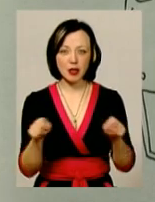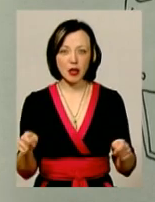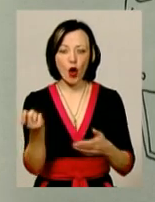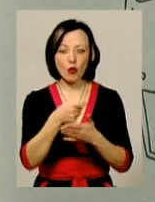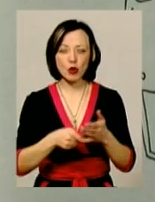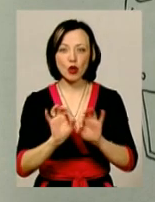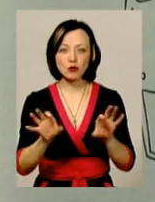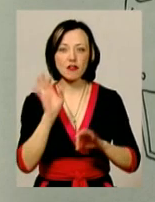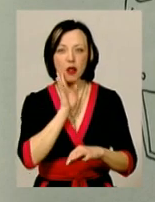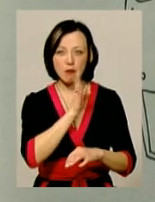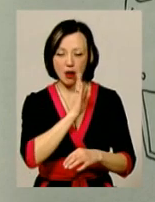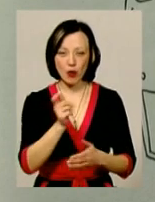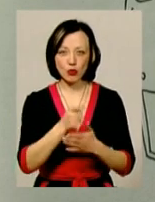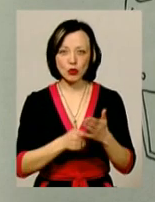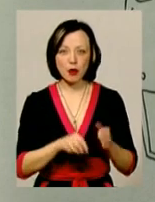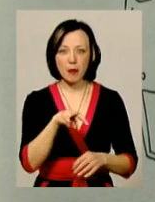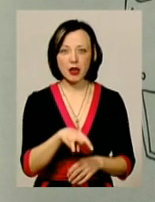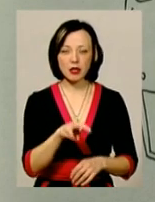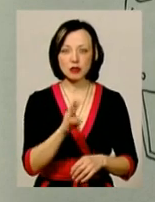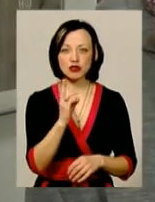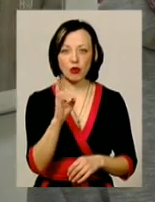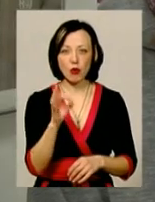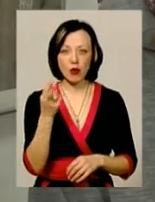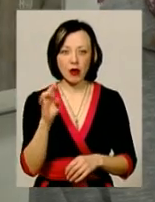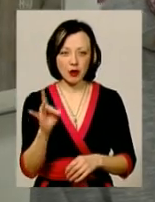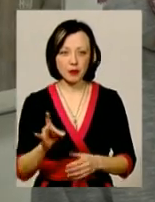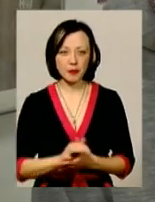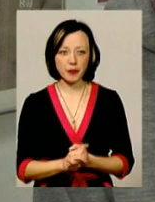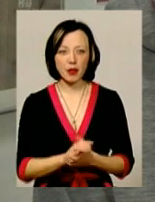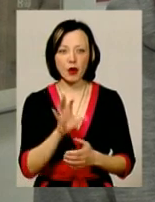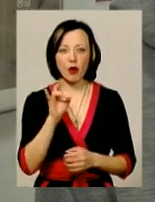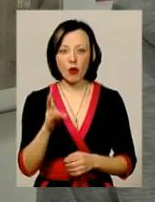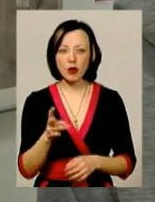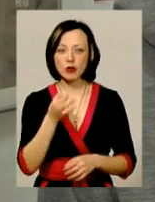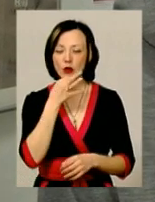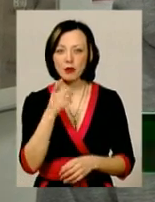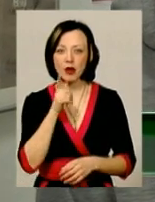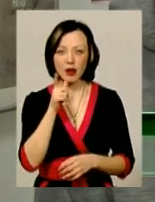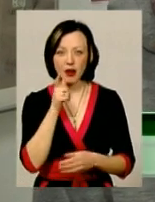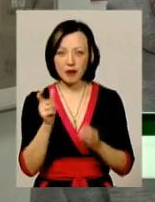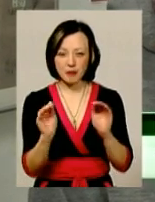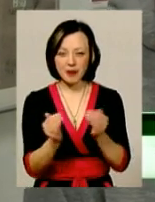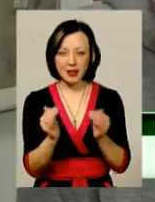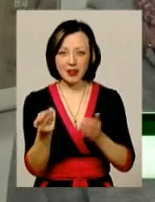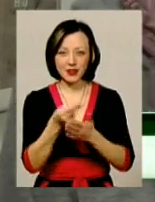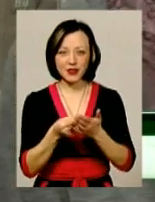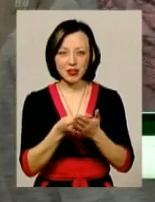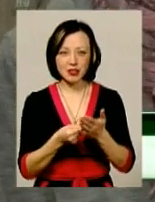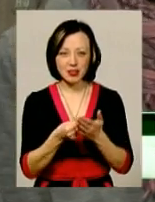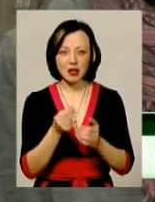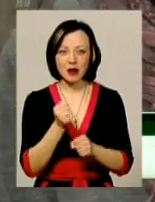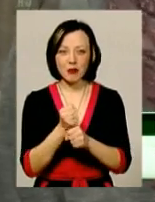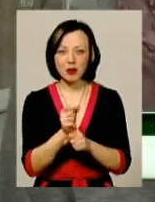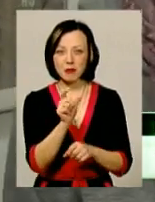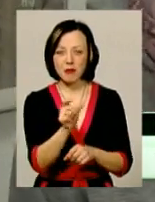роботи розповіла мама – художниця Марина Шавиріна-Школяр. Он любит графику, он график-миниатюрист, можно сказать, потому что работы у